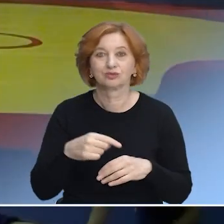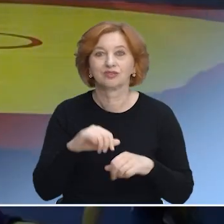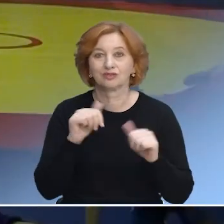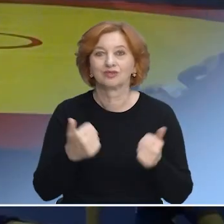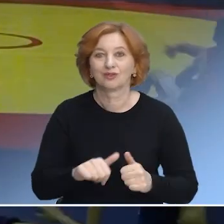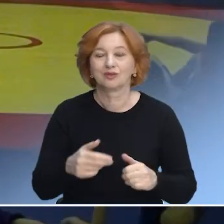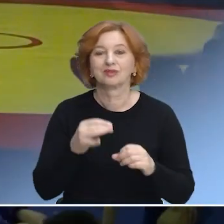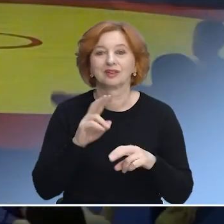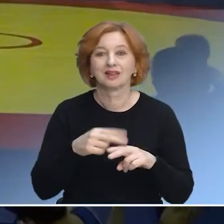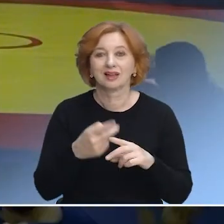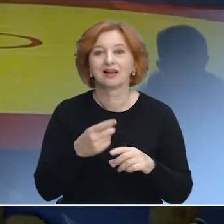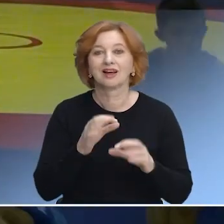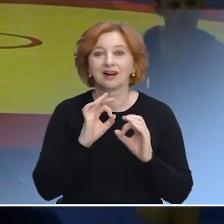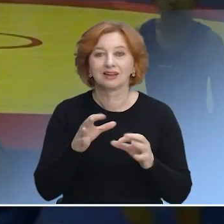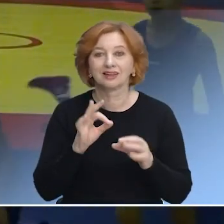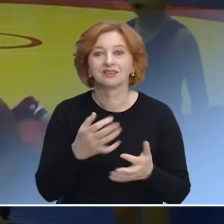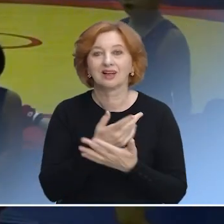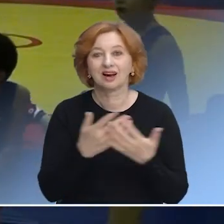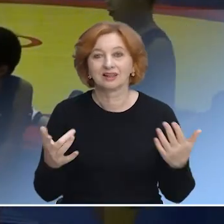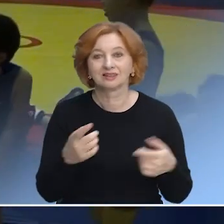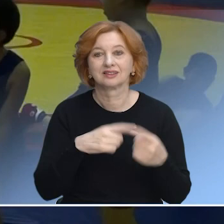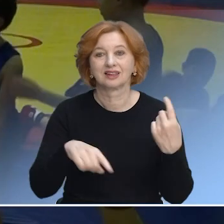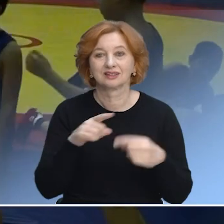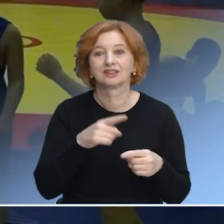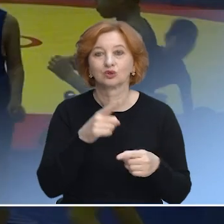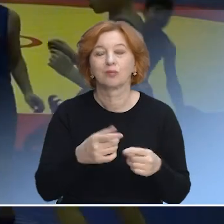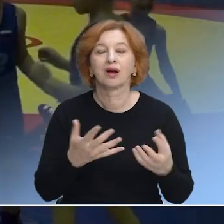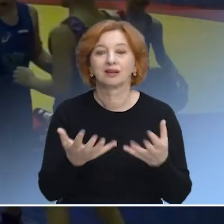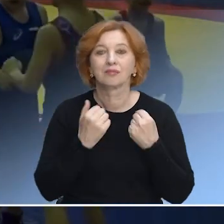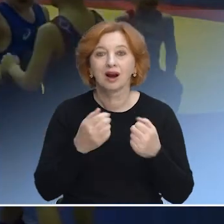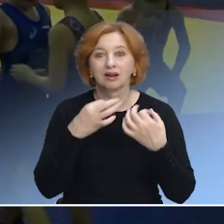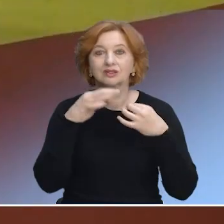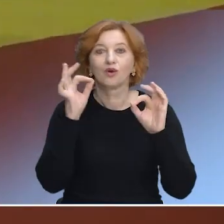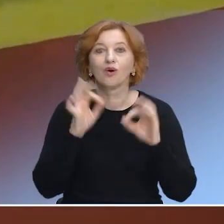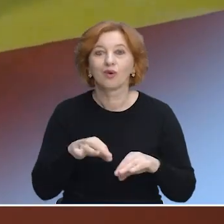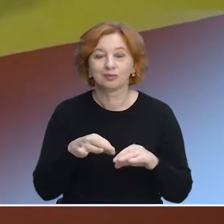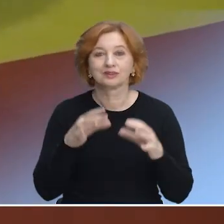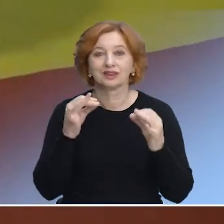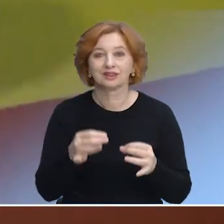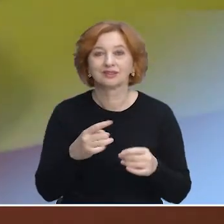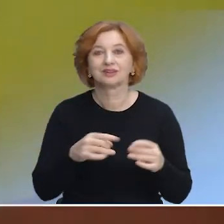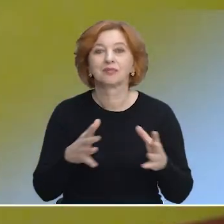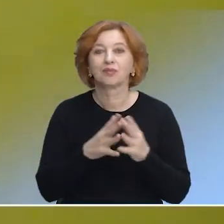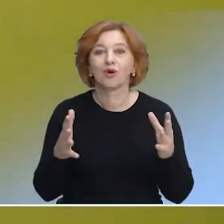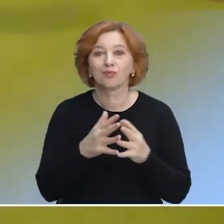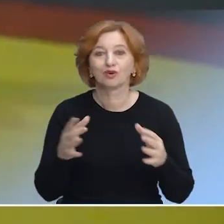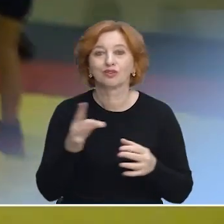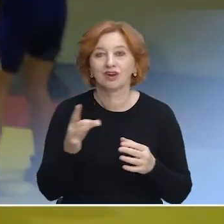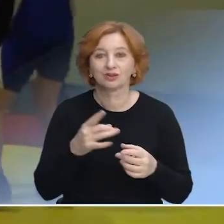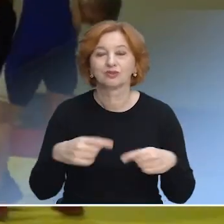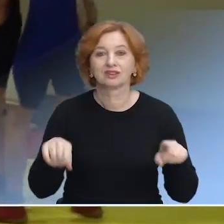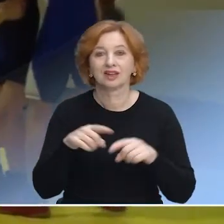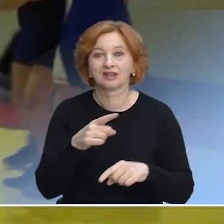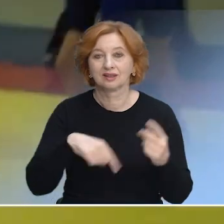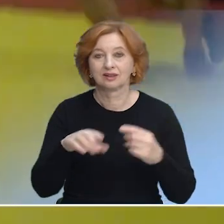училище Олимпийского резерва на спарринге, я их туда вожу, чтобы они набирались опыта, боролись там. Поборется в Ростове и Расул Мурадов.